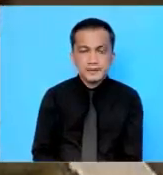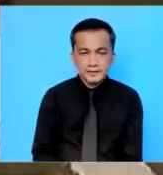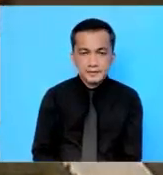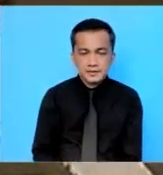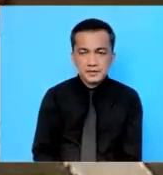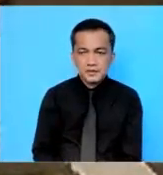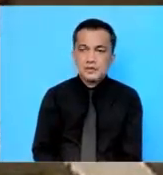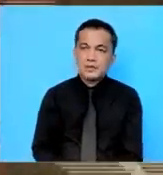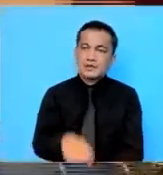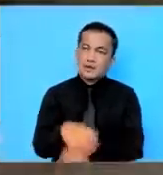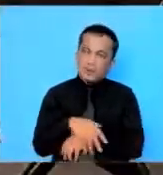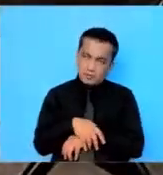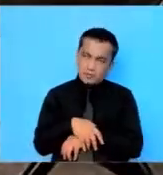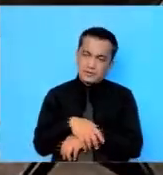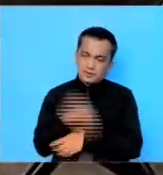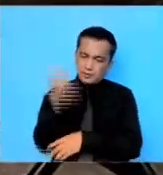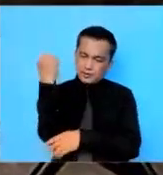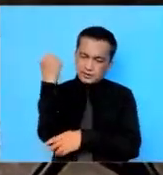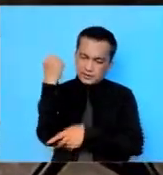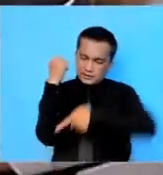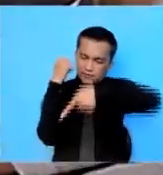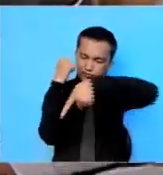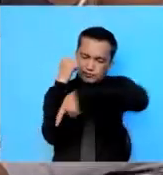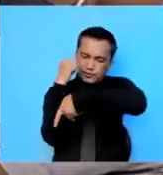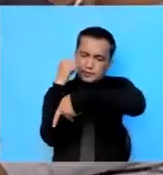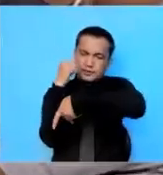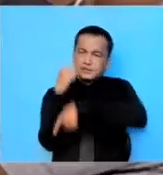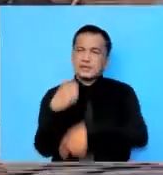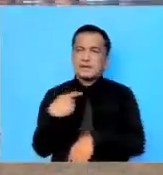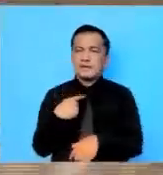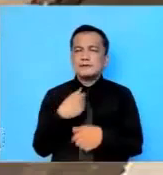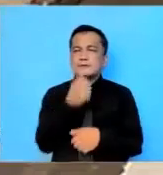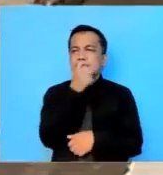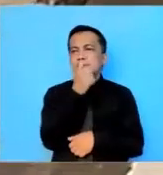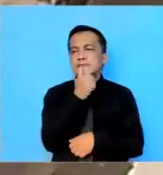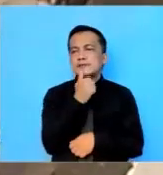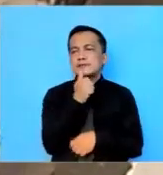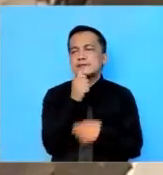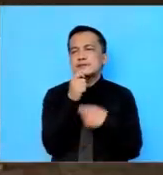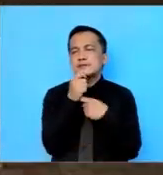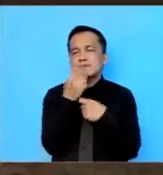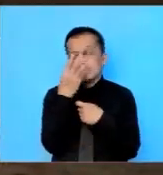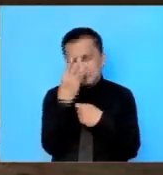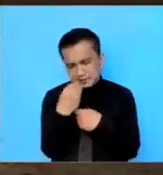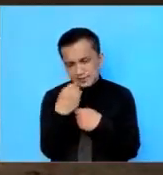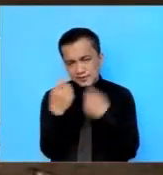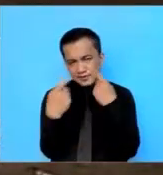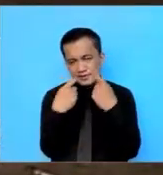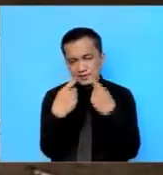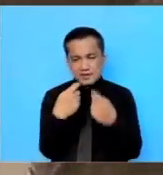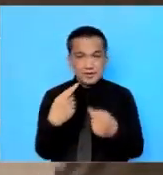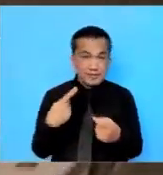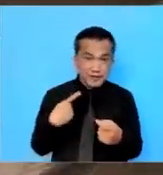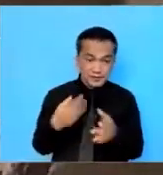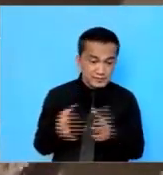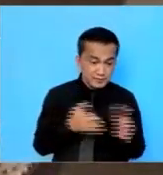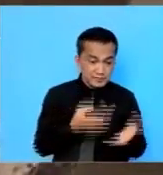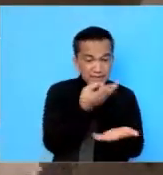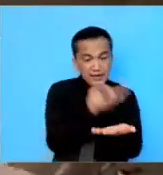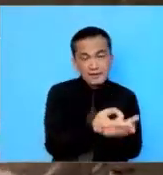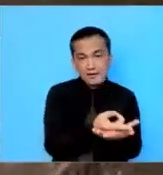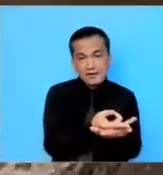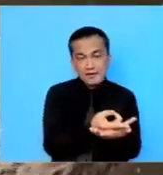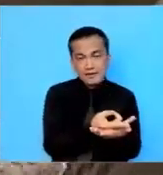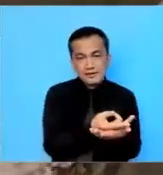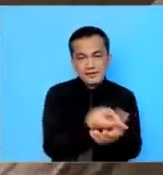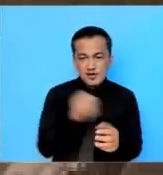Nakasandal sa poste, may mga nagpipigil ng antok, merong nahiga na sa karton.